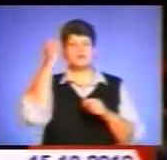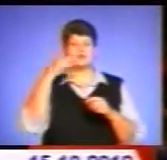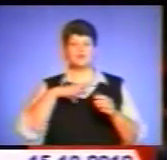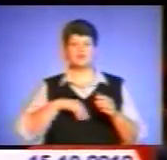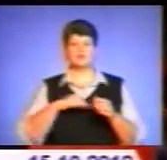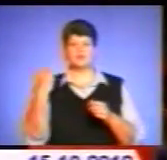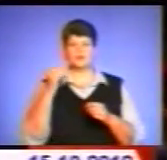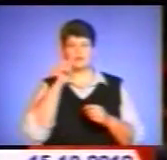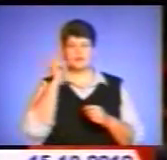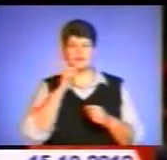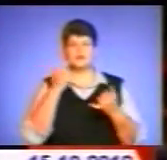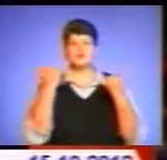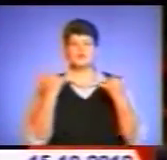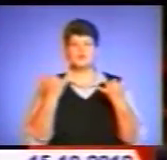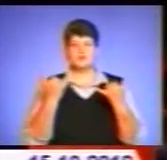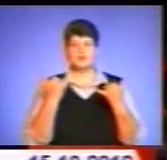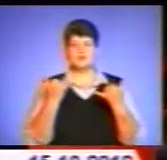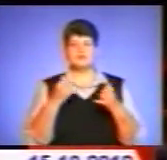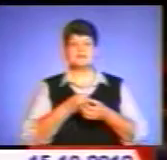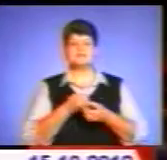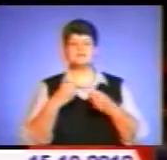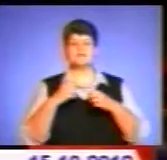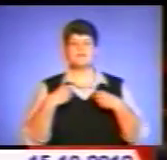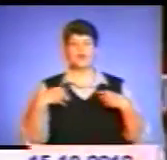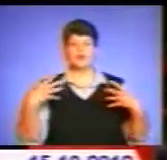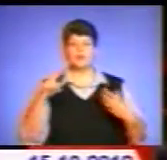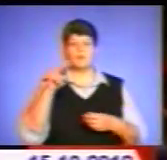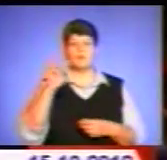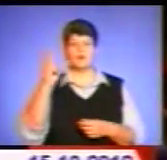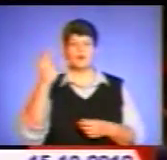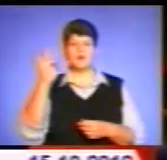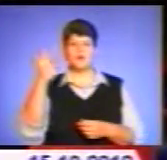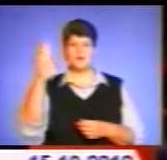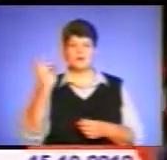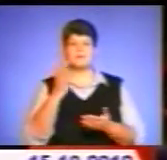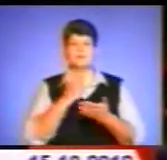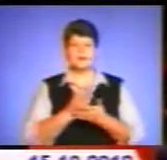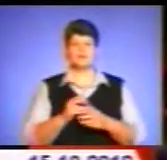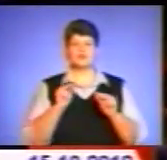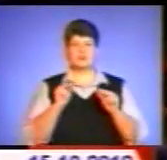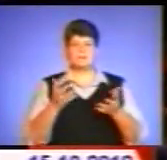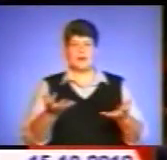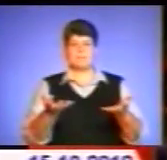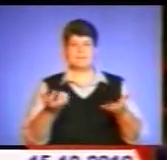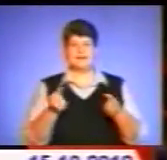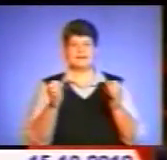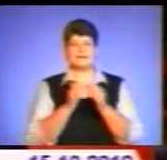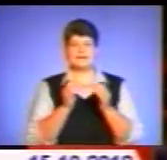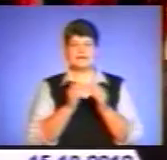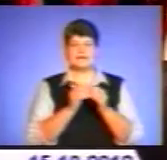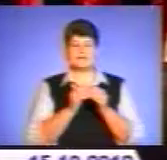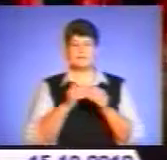України. Тому що сьогодні величне свято Покрови, тому що сьогодні ми маємо честь приймати 10-й ювілейний фестиваль козацької пісні